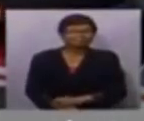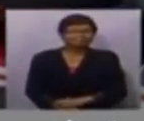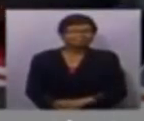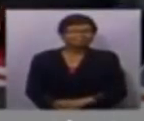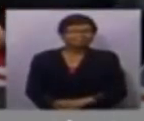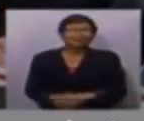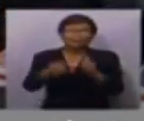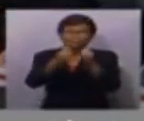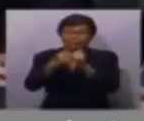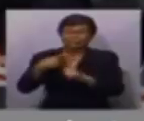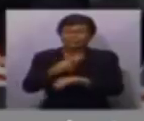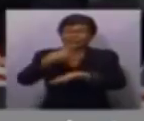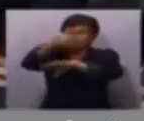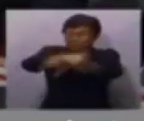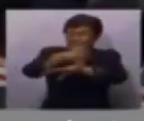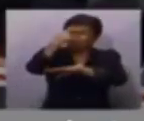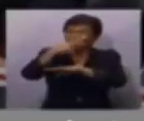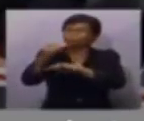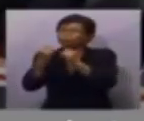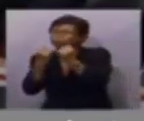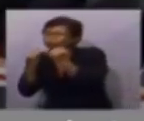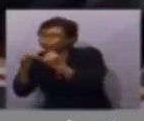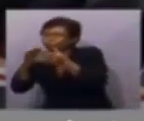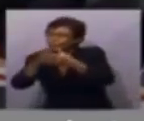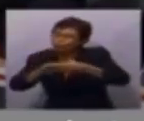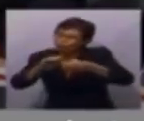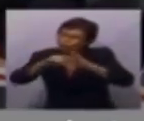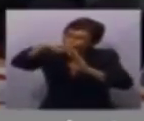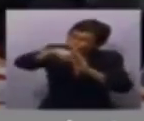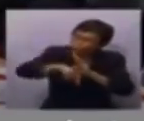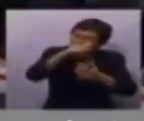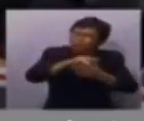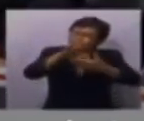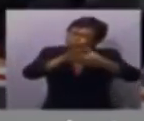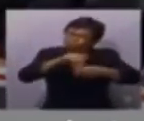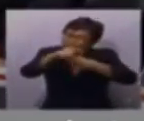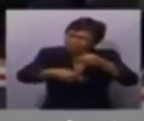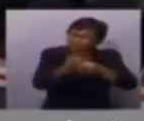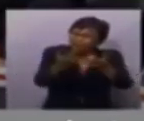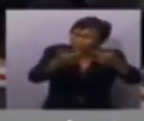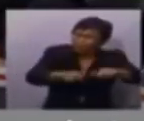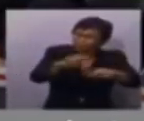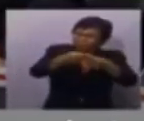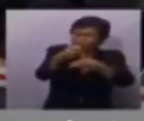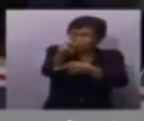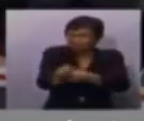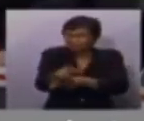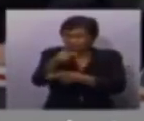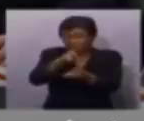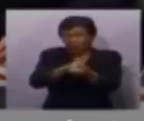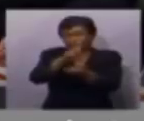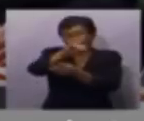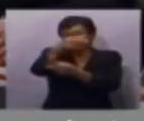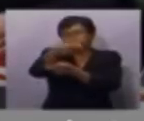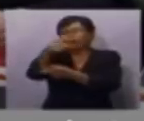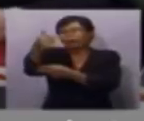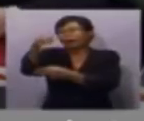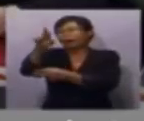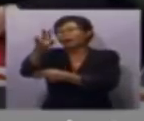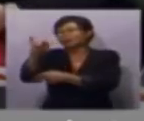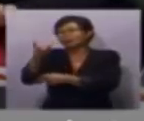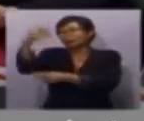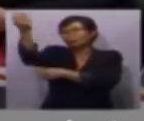Baiklah, Hanim bersama kita malam ini untuk memperincikan dan juga mengupas tentang senario penamaan calon Dr. Muhammad Asri Muhammad